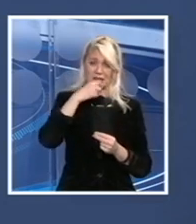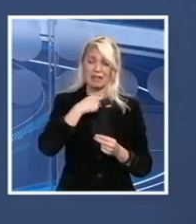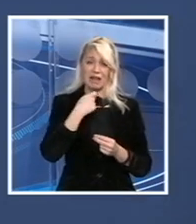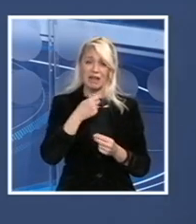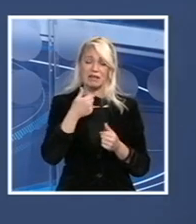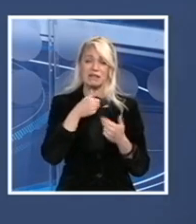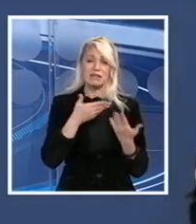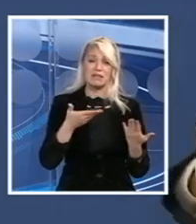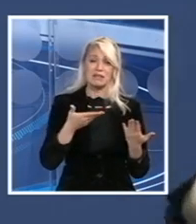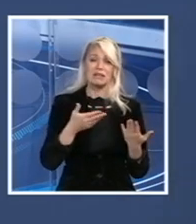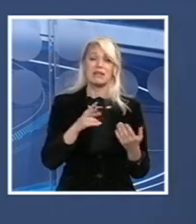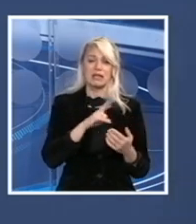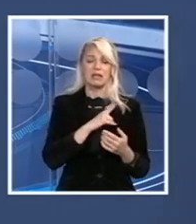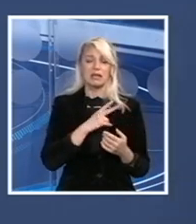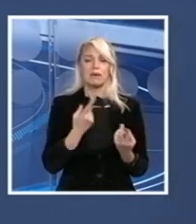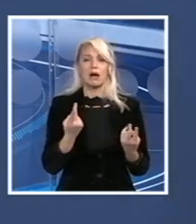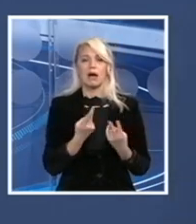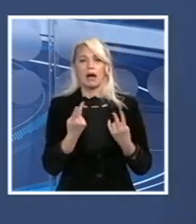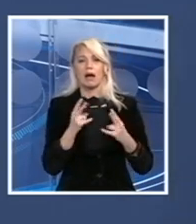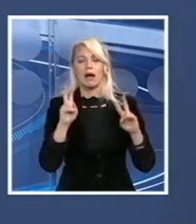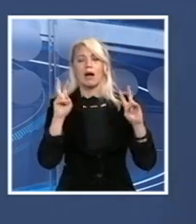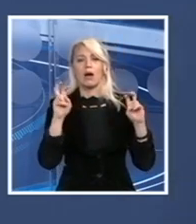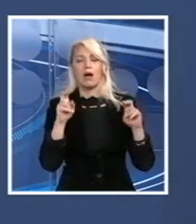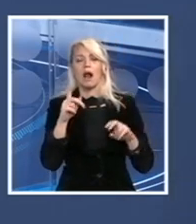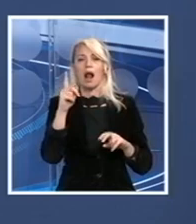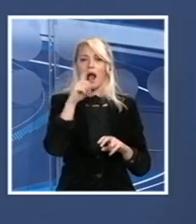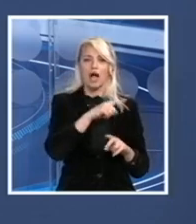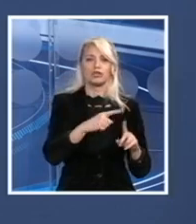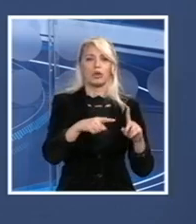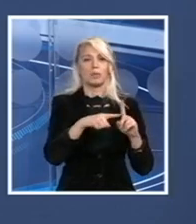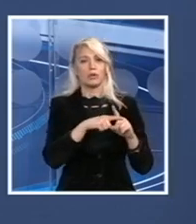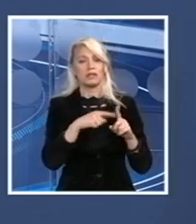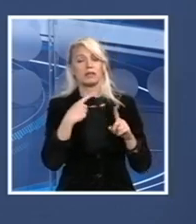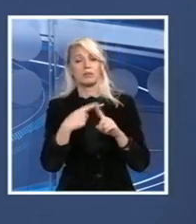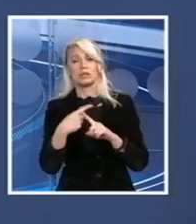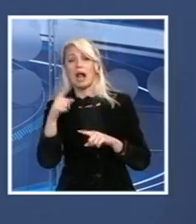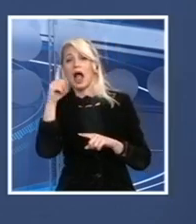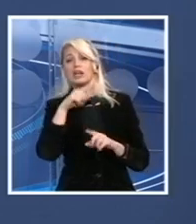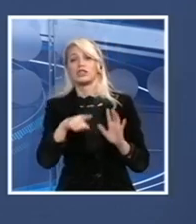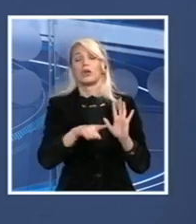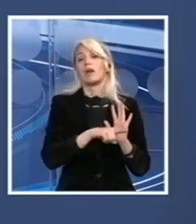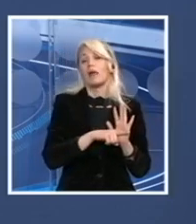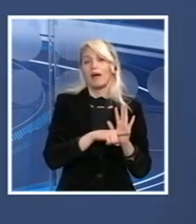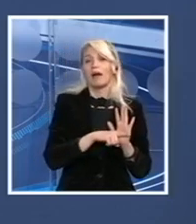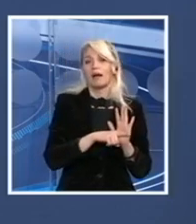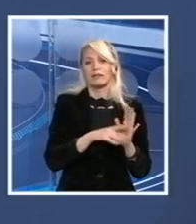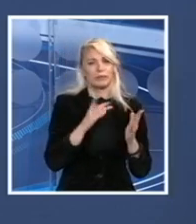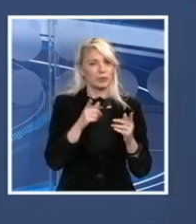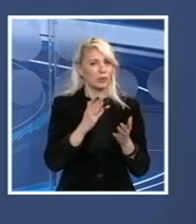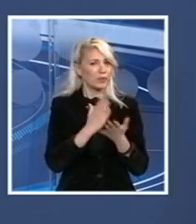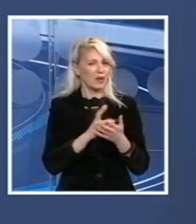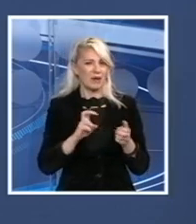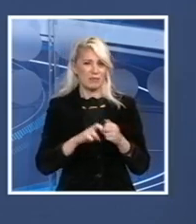postojanje lažno pozitivnih i lažno negativnih rezultata je ono uvek što nas brine. Pogotovo u ovom smislu